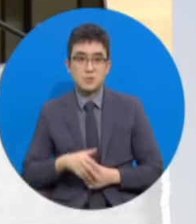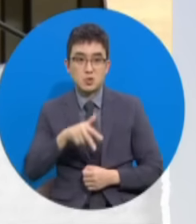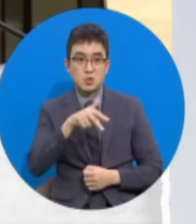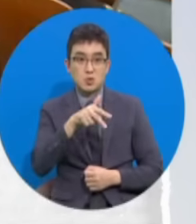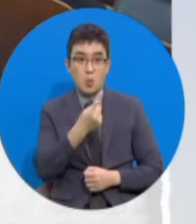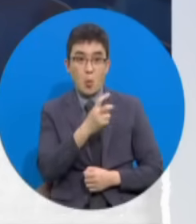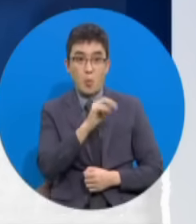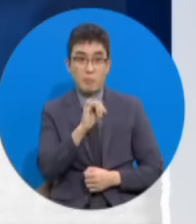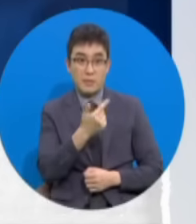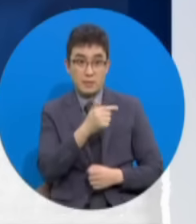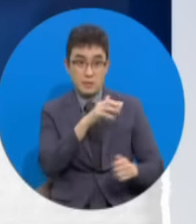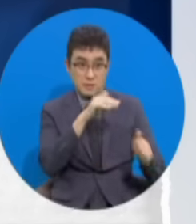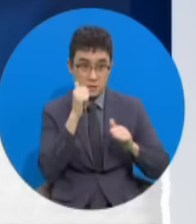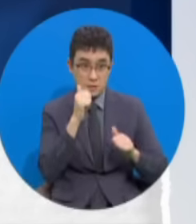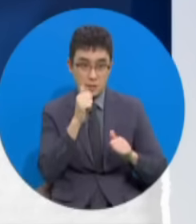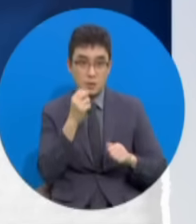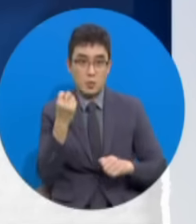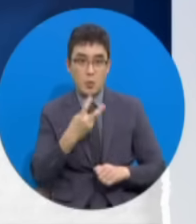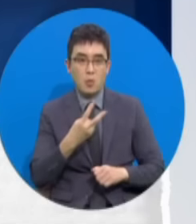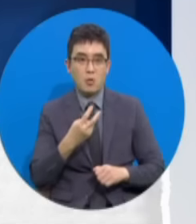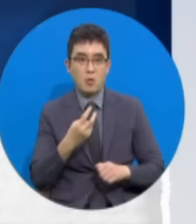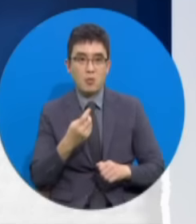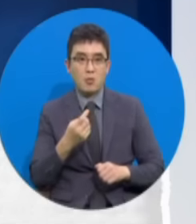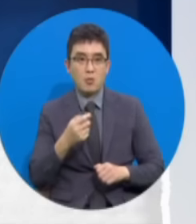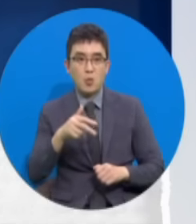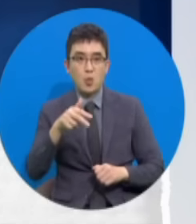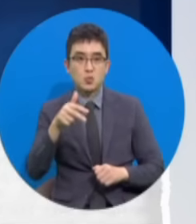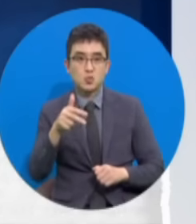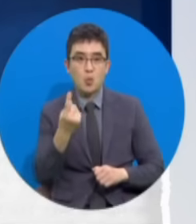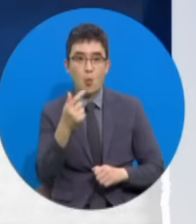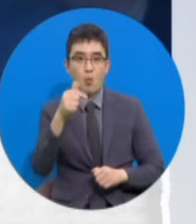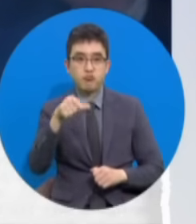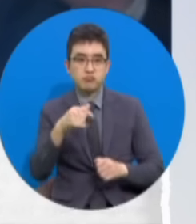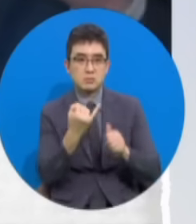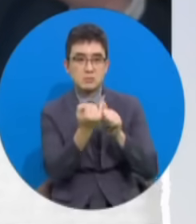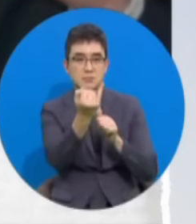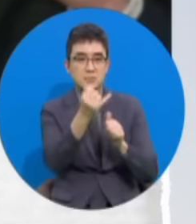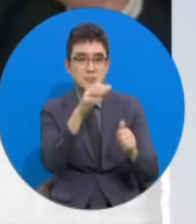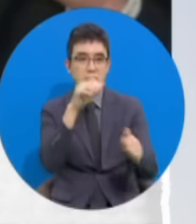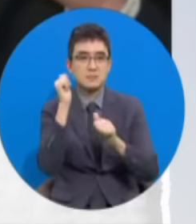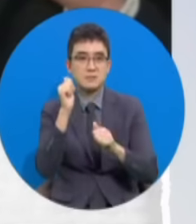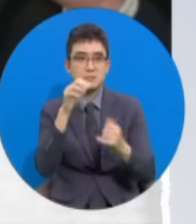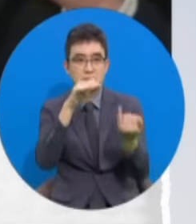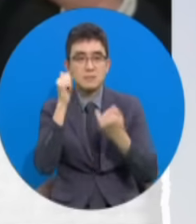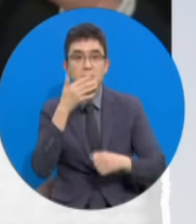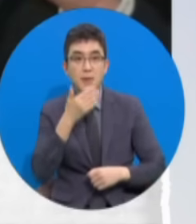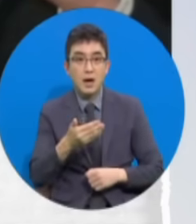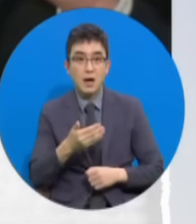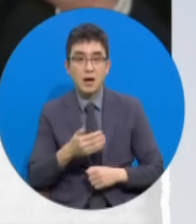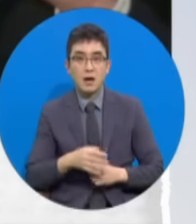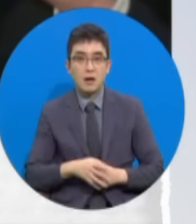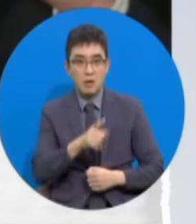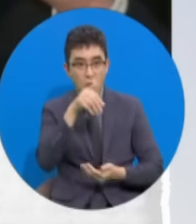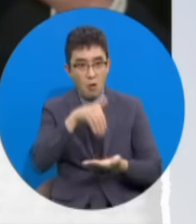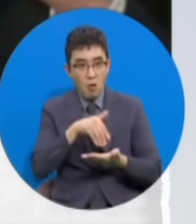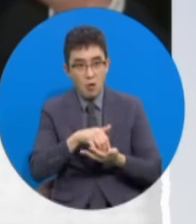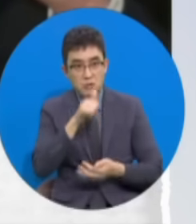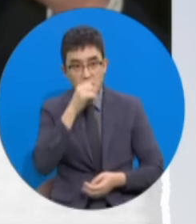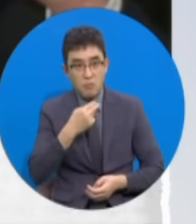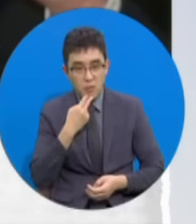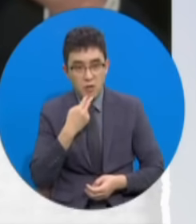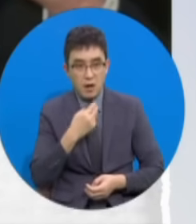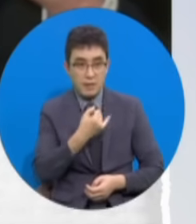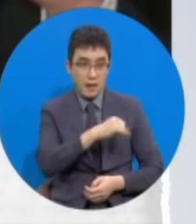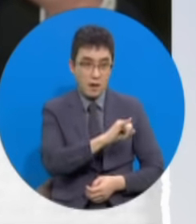게 아니고 조국이나 정경심 교수도 전 교수도 불러보겠다는 거예요. 그래서 반성의 기미가 있는지 없는지. 부모의 입장을